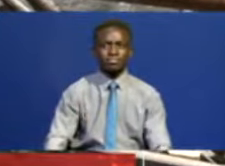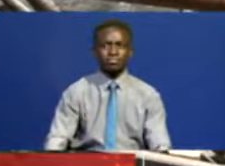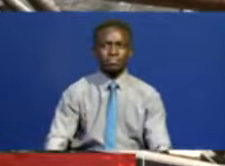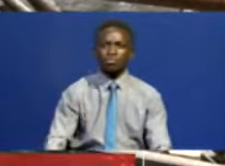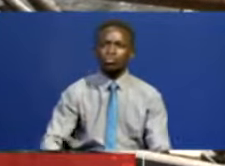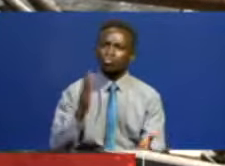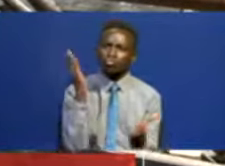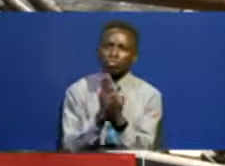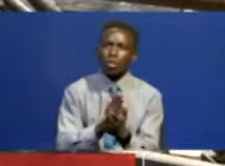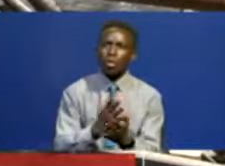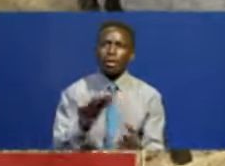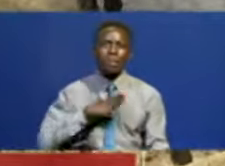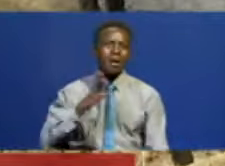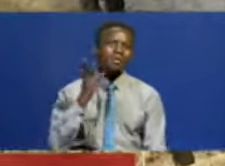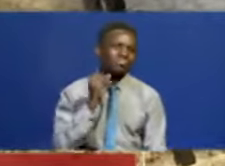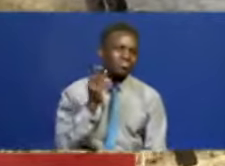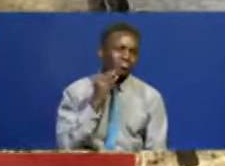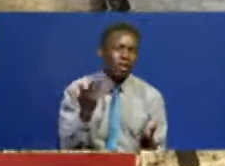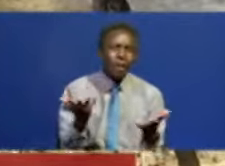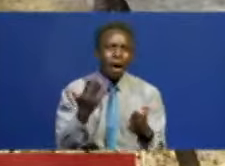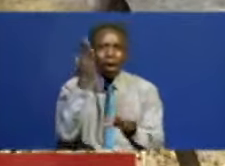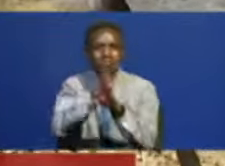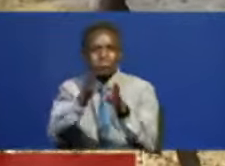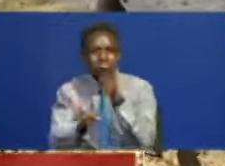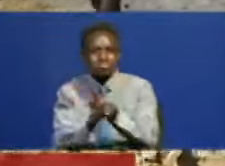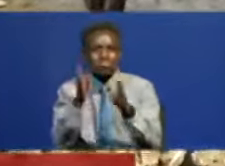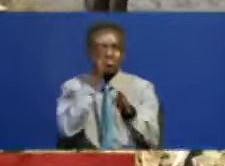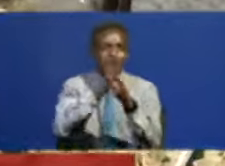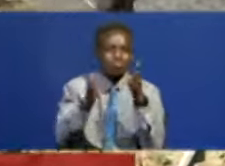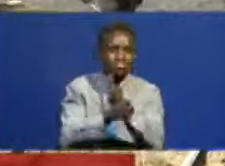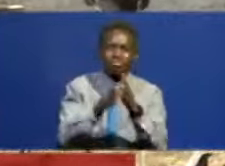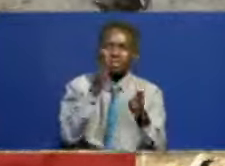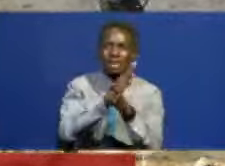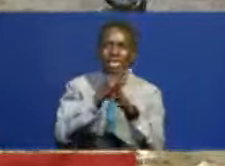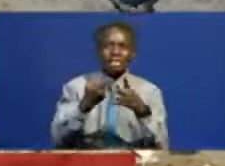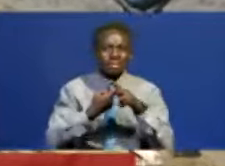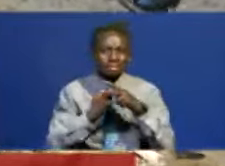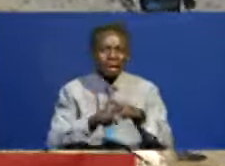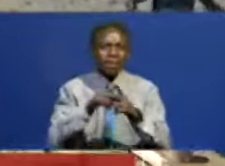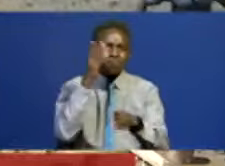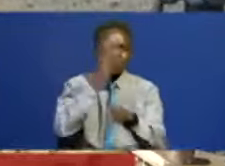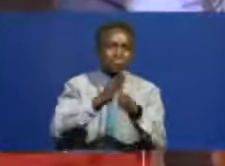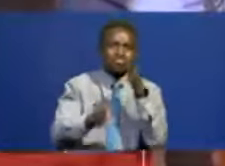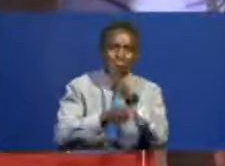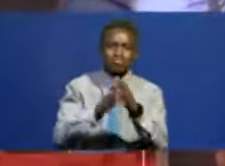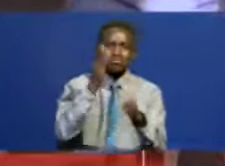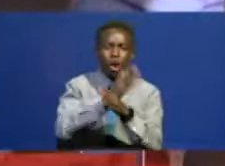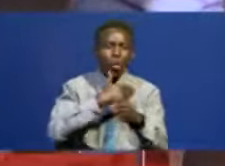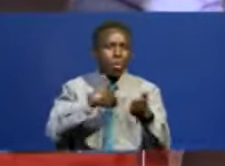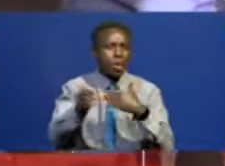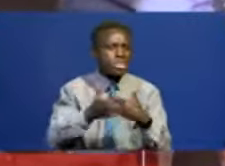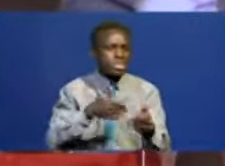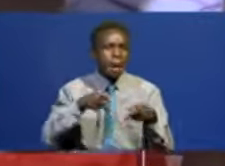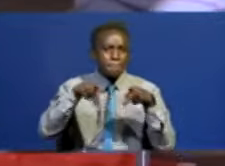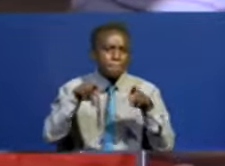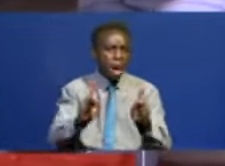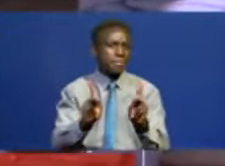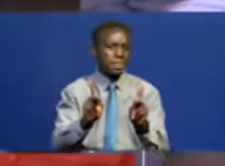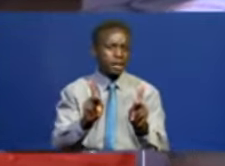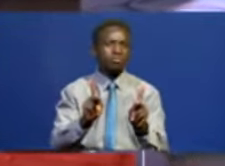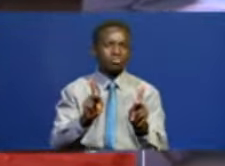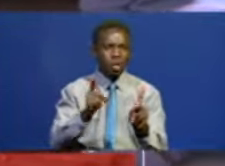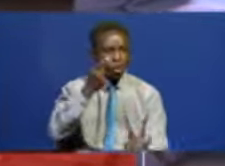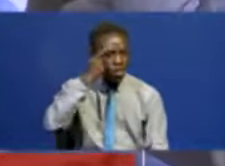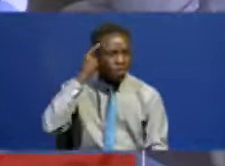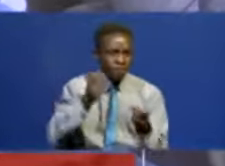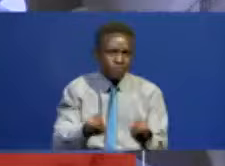Kumekuwa na mazoea ya wajenzi wa nyumba katika maeneo ya miji kuanzisha miradi ya ujenzi bila idhini na vibali rasmi, jambo ambalo